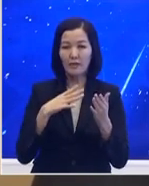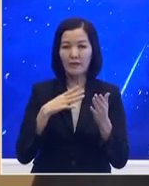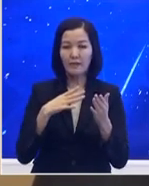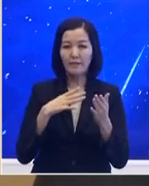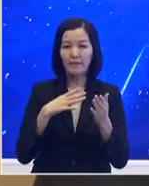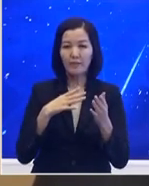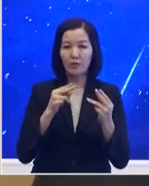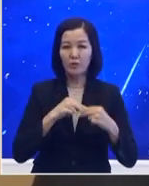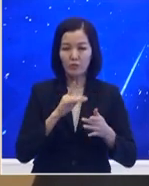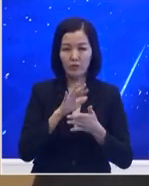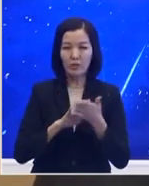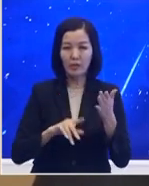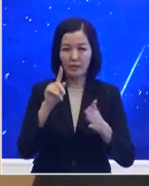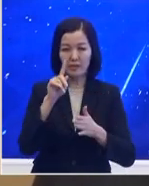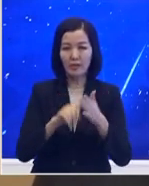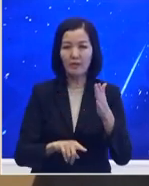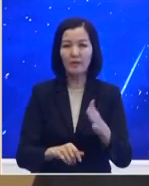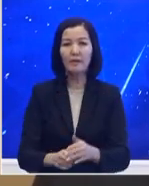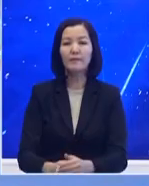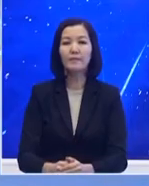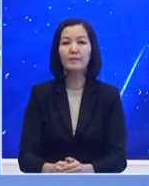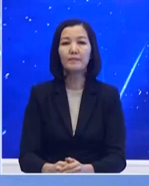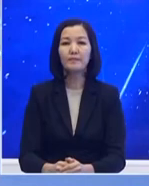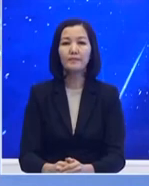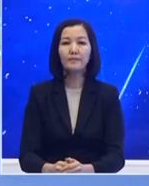одан арға жалғасын табады деген сенімдеміз.